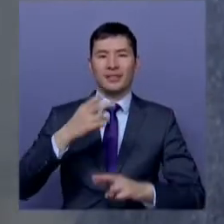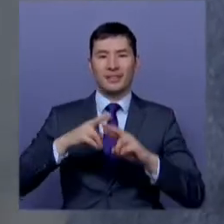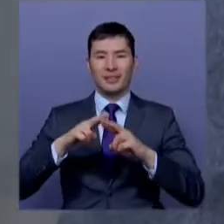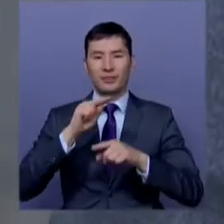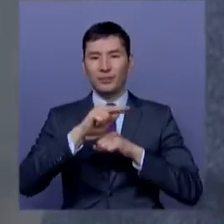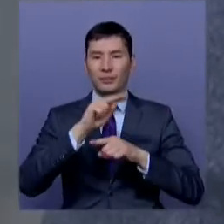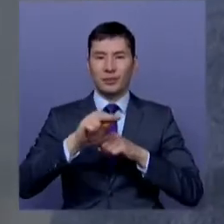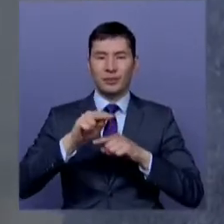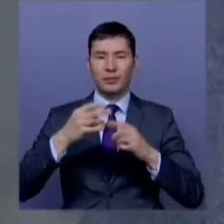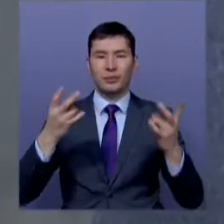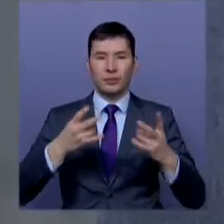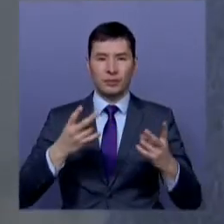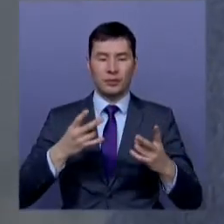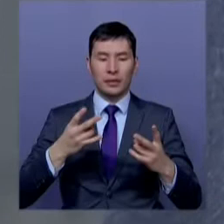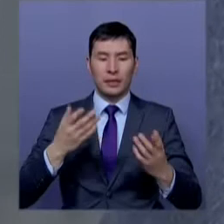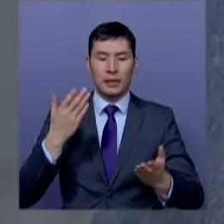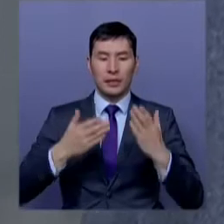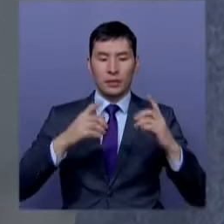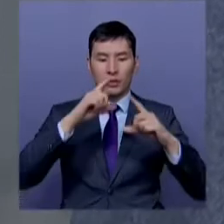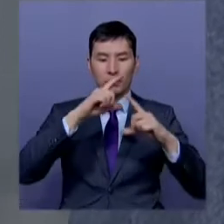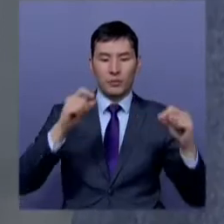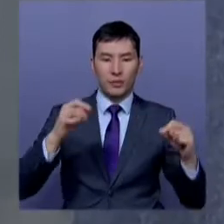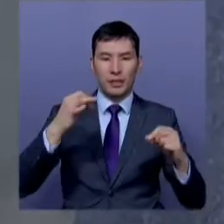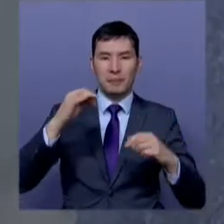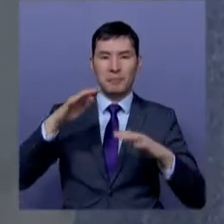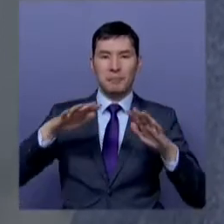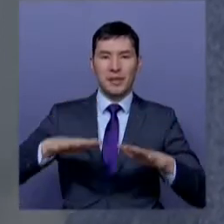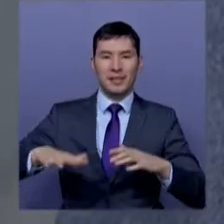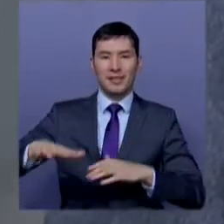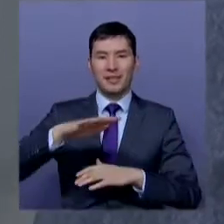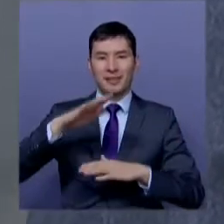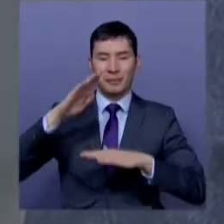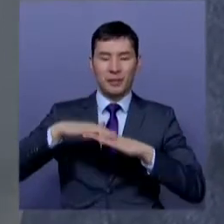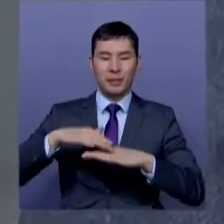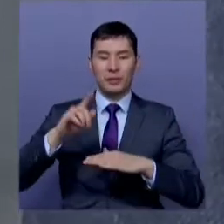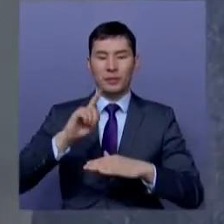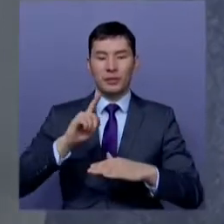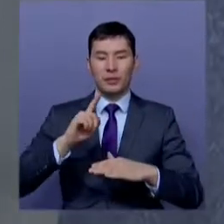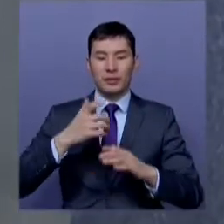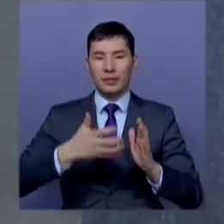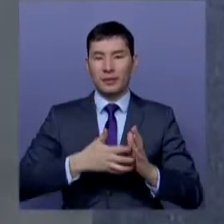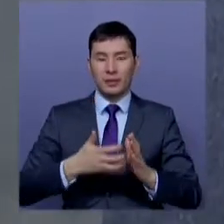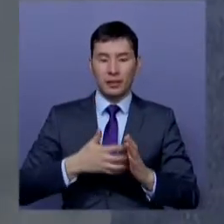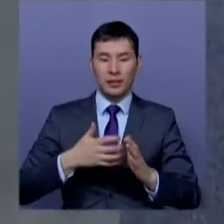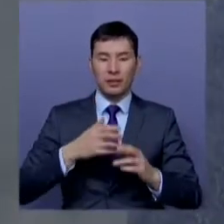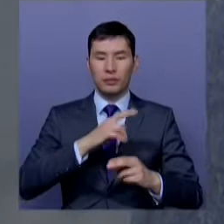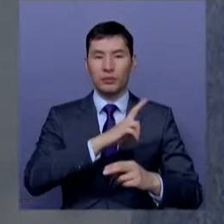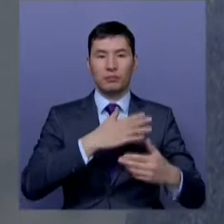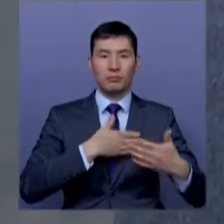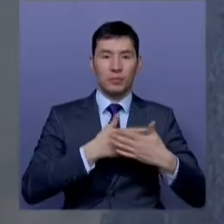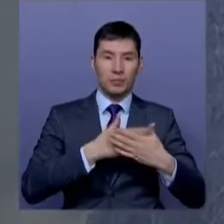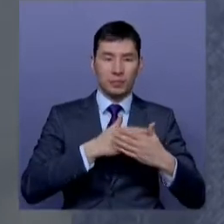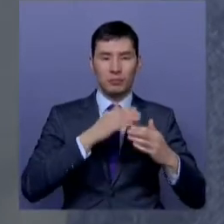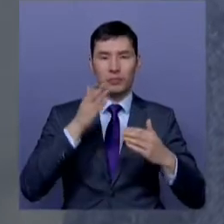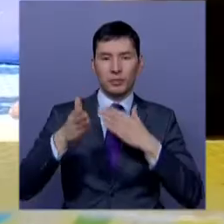бюджеттен қаржы бөлінеді. Егерде мектеппен жергілікті бюджет аталған қызметкерлердің штатын арттыра алмаған жағдайда олар еріктілердің көмегіне